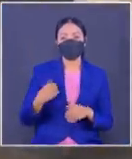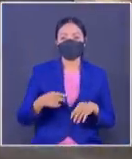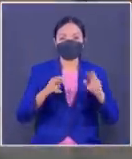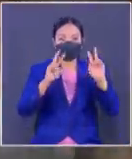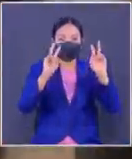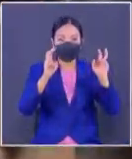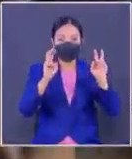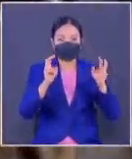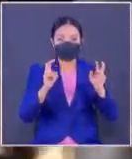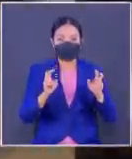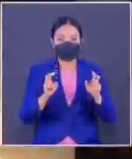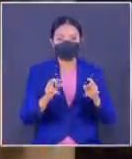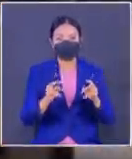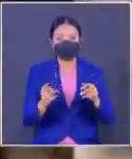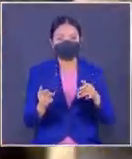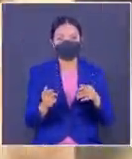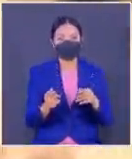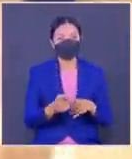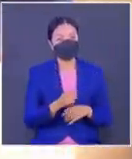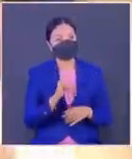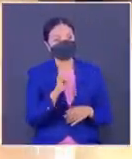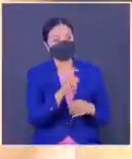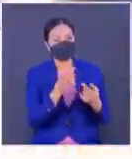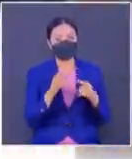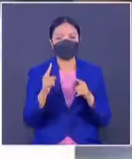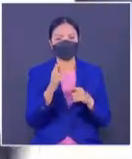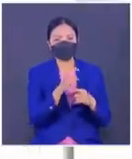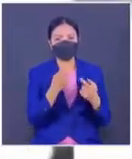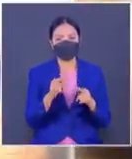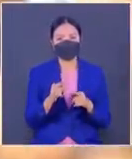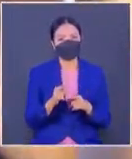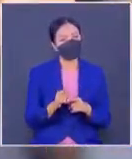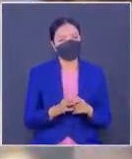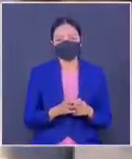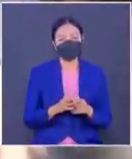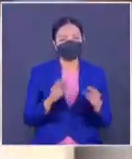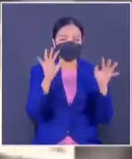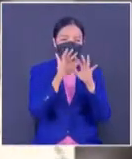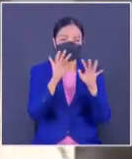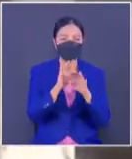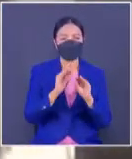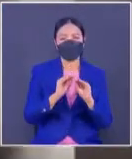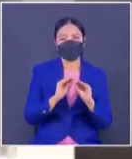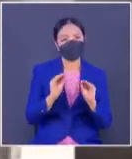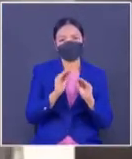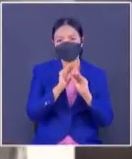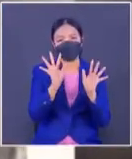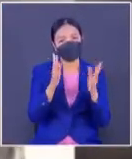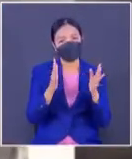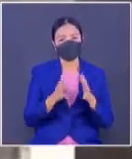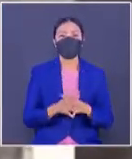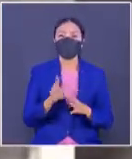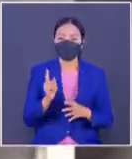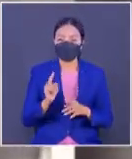ด็นที่การตอบคำถามของผู้แทนสำนักงานตำรวจเนี่ยยังไม่มีความคืบหน้าแล้วก็ชัดเจนเพียงพอครับหลังจ